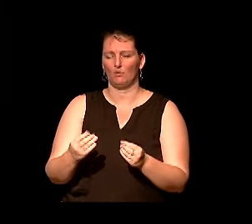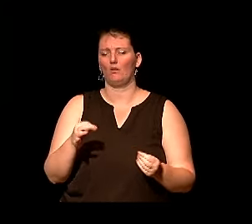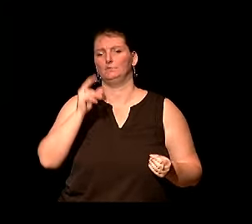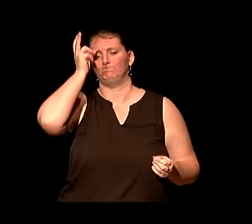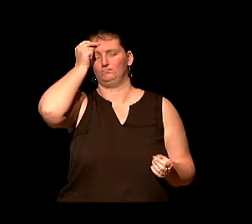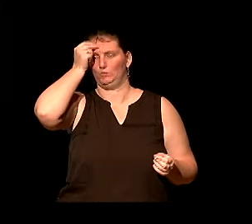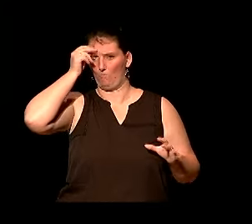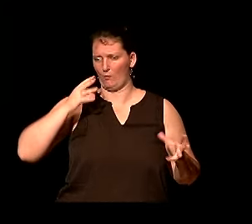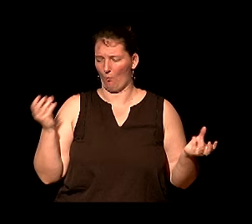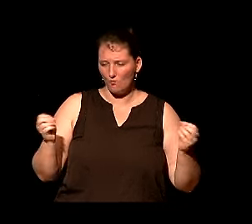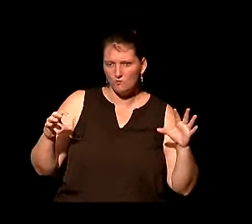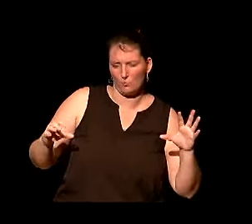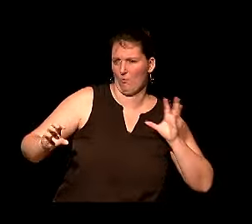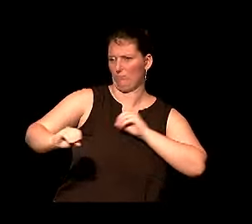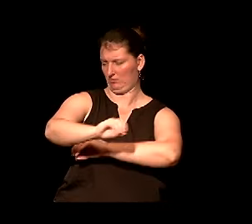puis